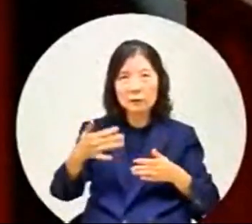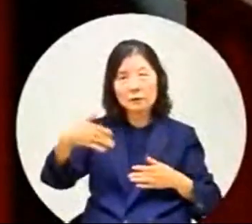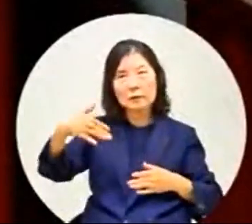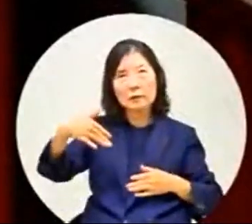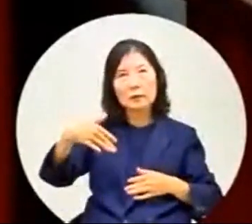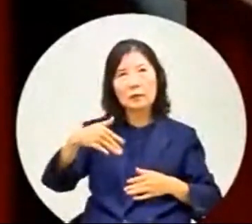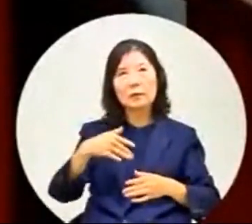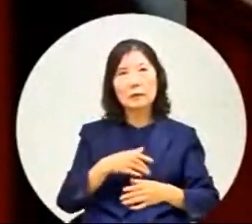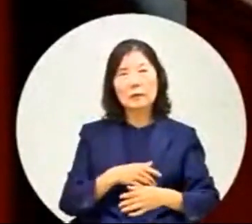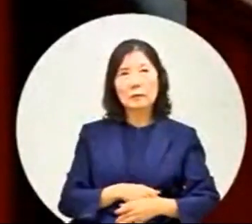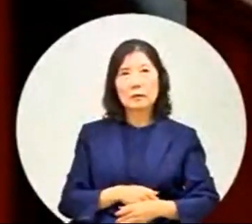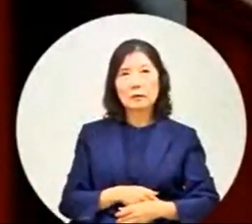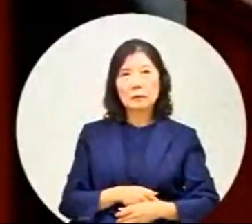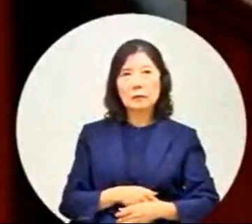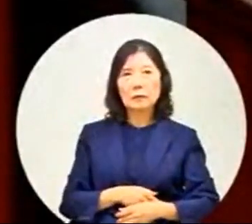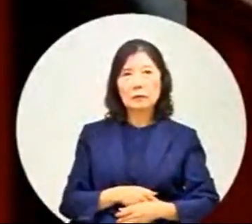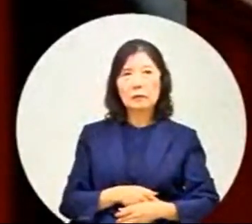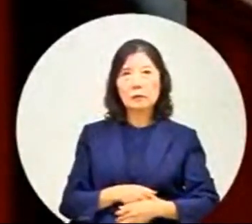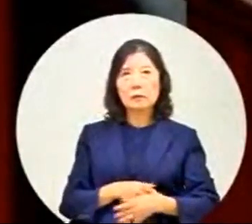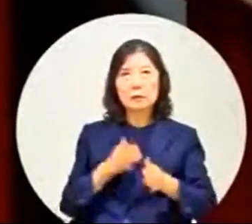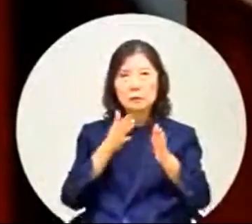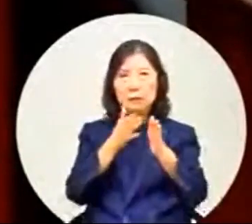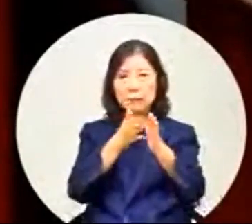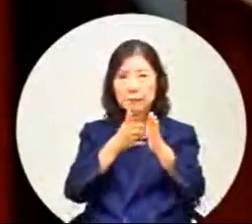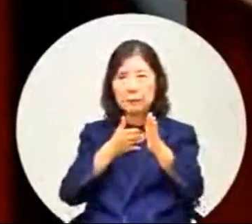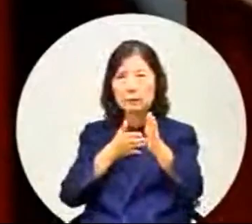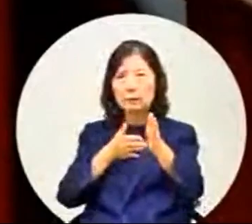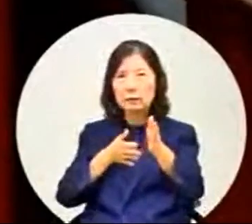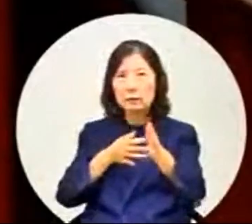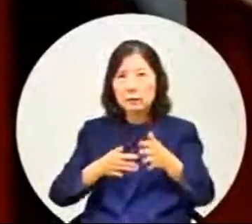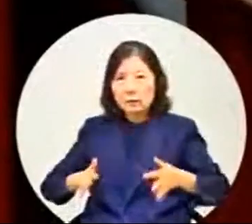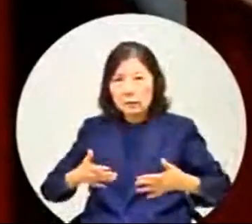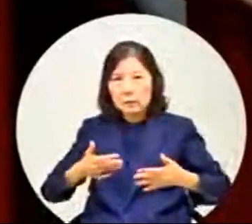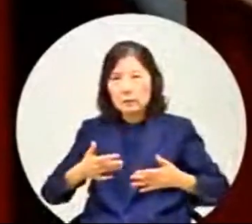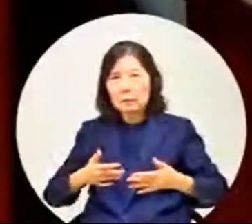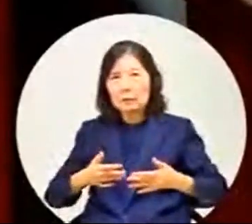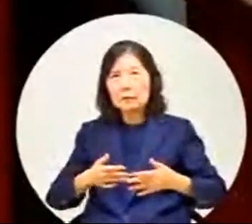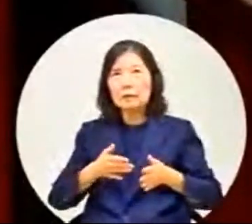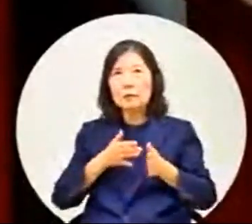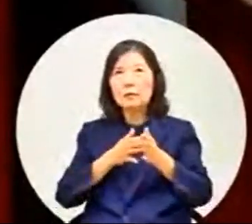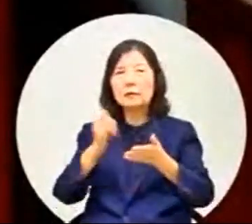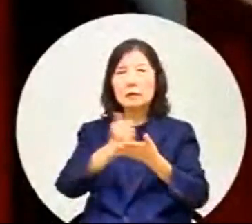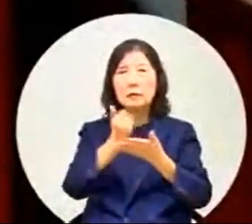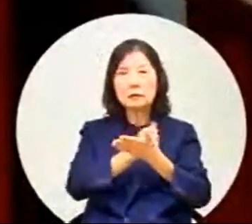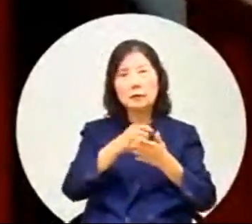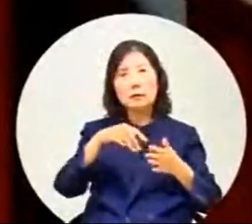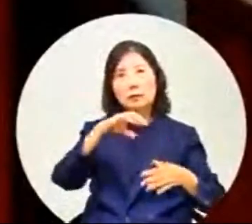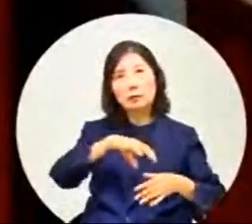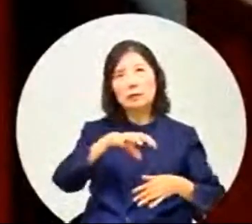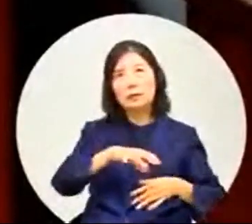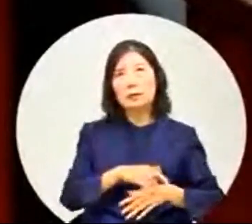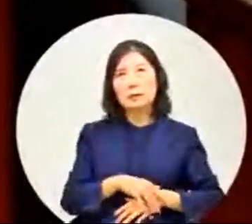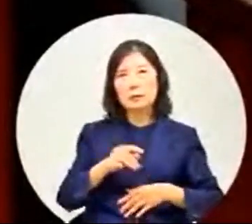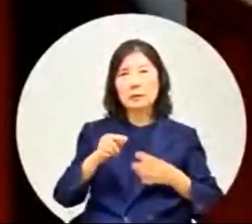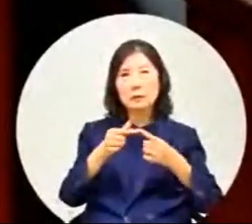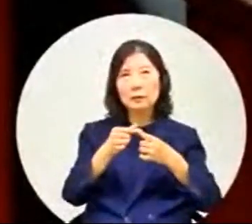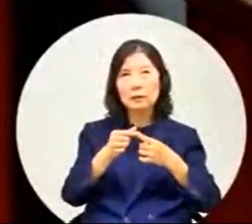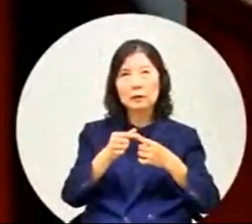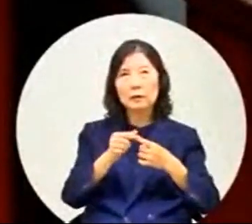候，到底车厢为什么这么急这么急就先进来了？这涉及到几个点。第一个